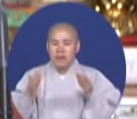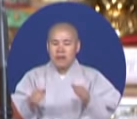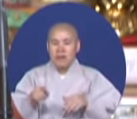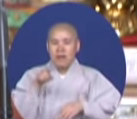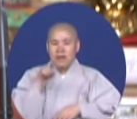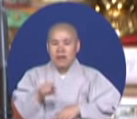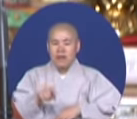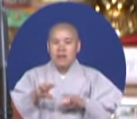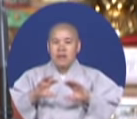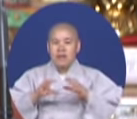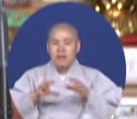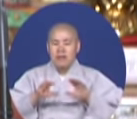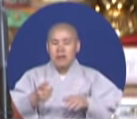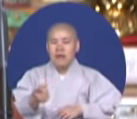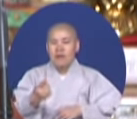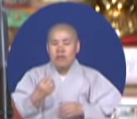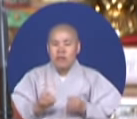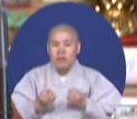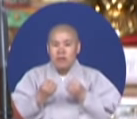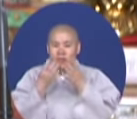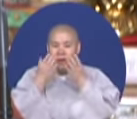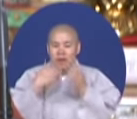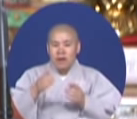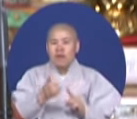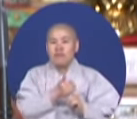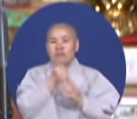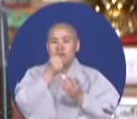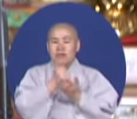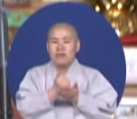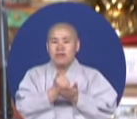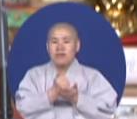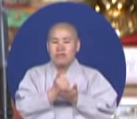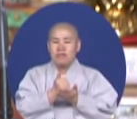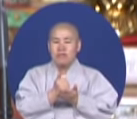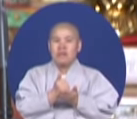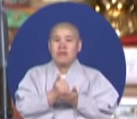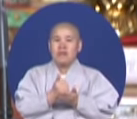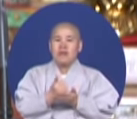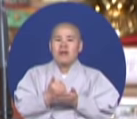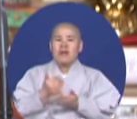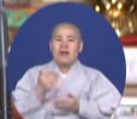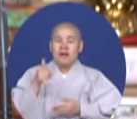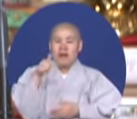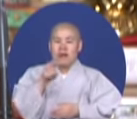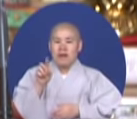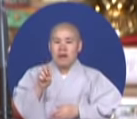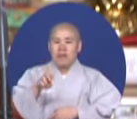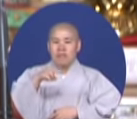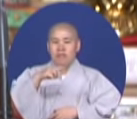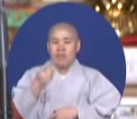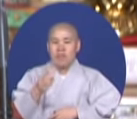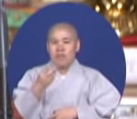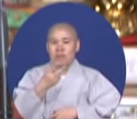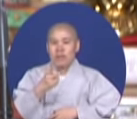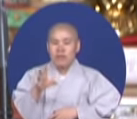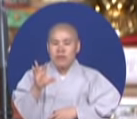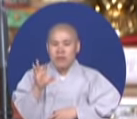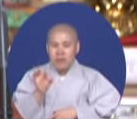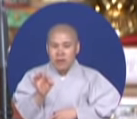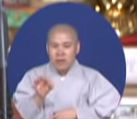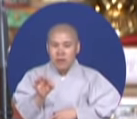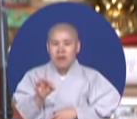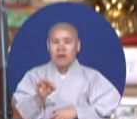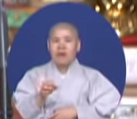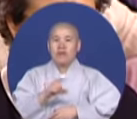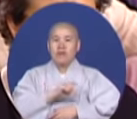환영해가는 열애, 맞이해가는 열애가 항상 그 계시는 감로단이니까 거기에 또 올려 모시면 그게